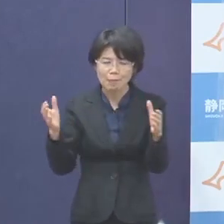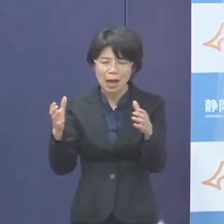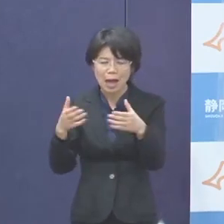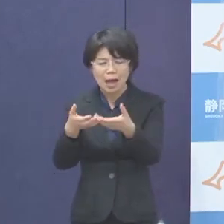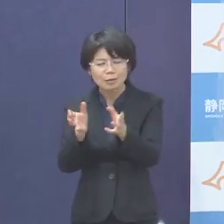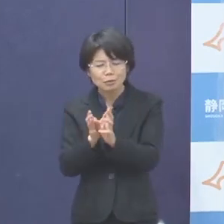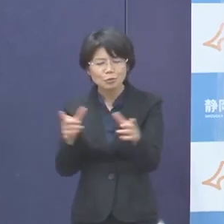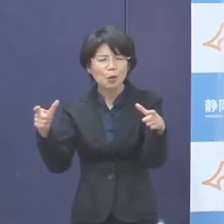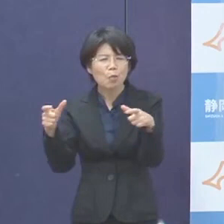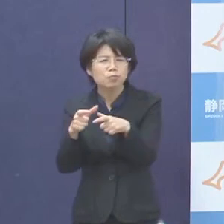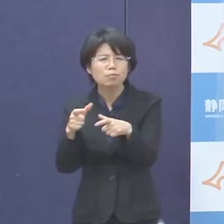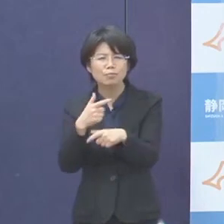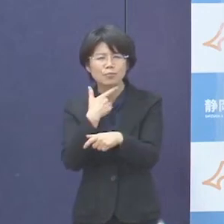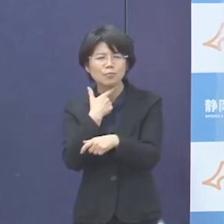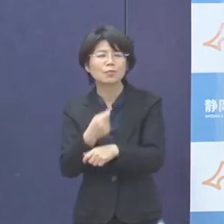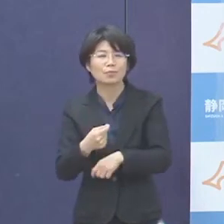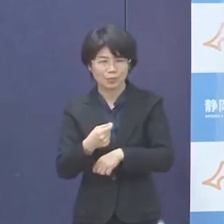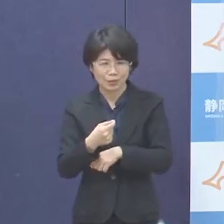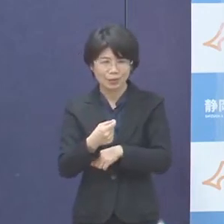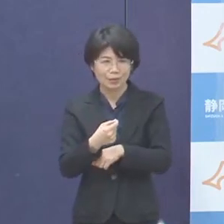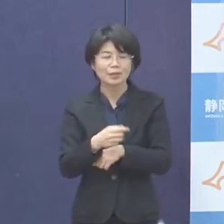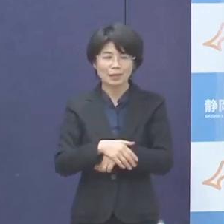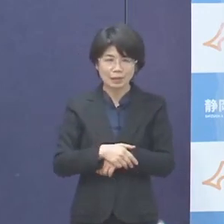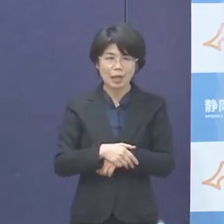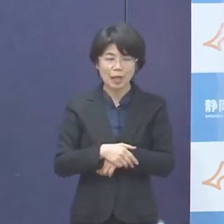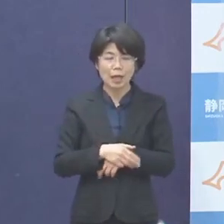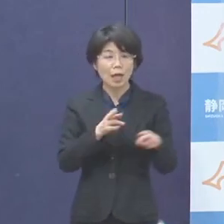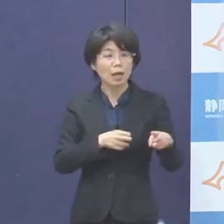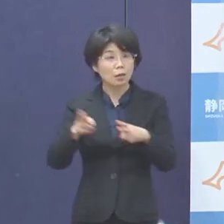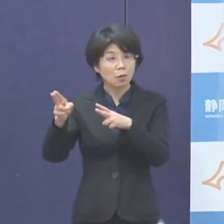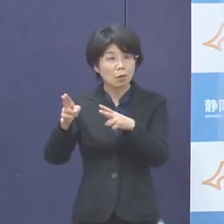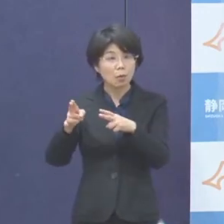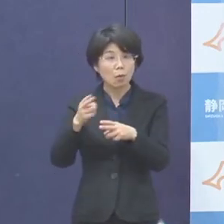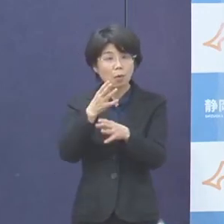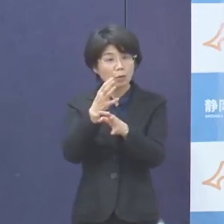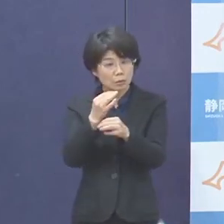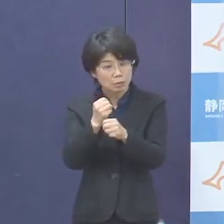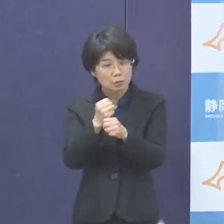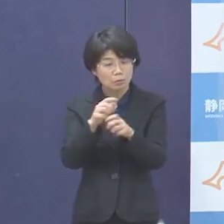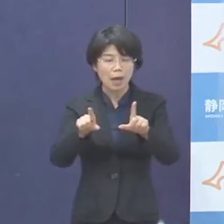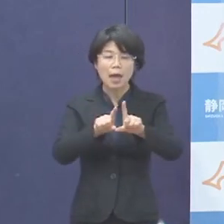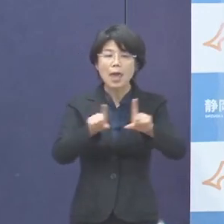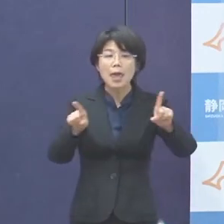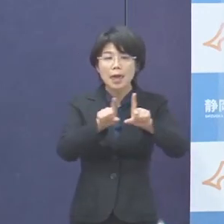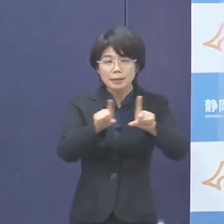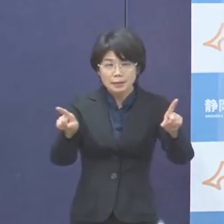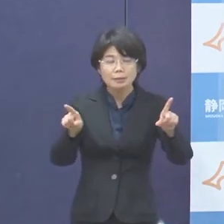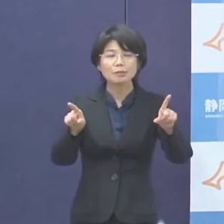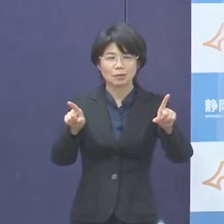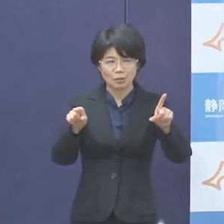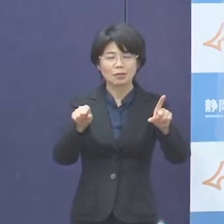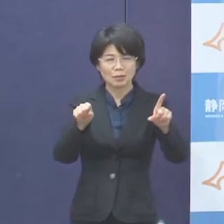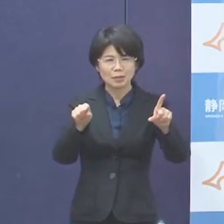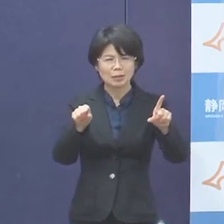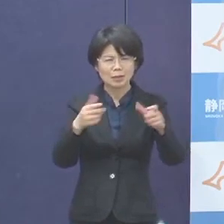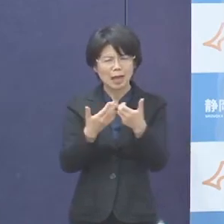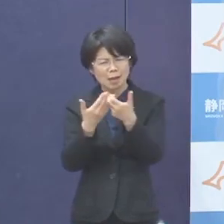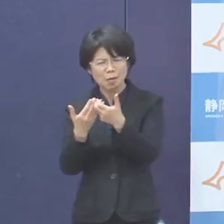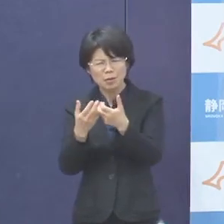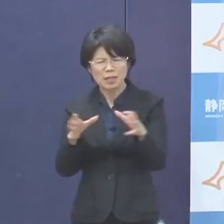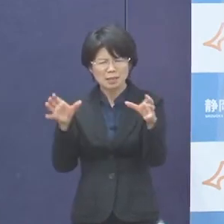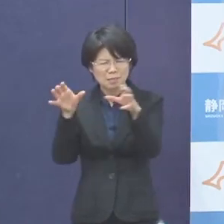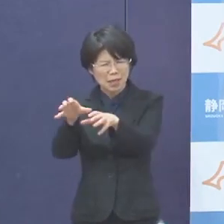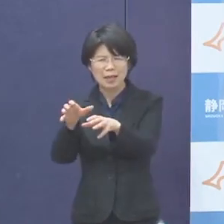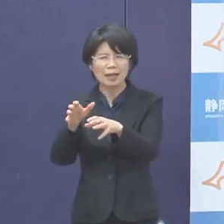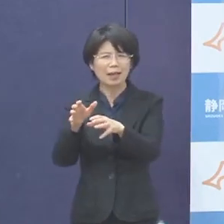く平日の旅行などですね、混雑した場所とか時間を避けていただきたいと思っております。